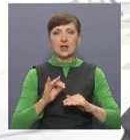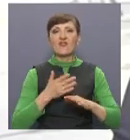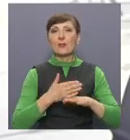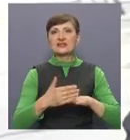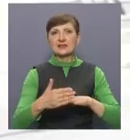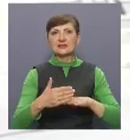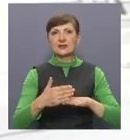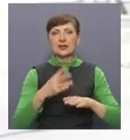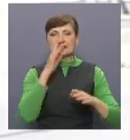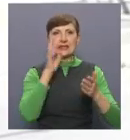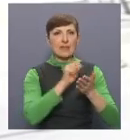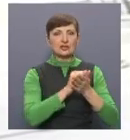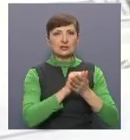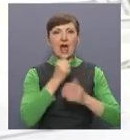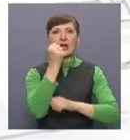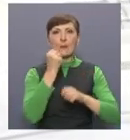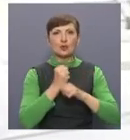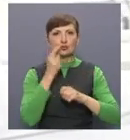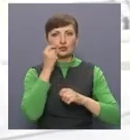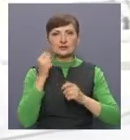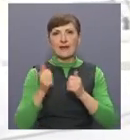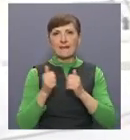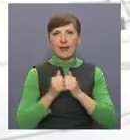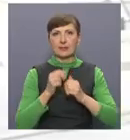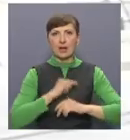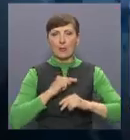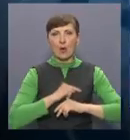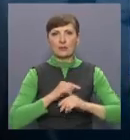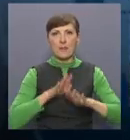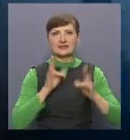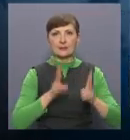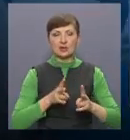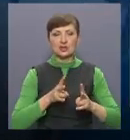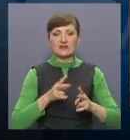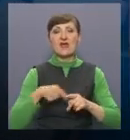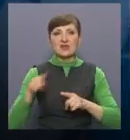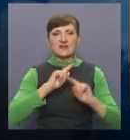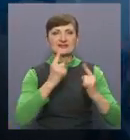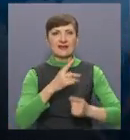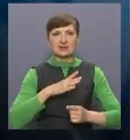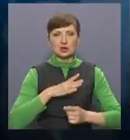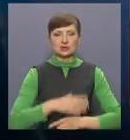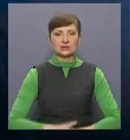впоследствии был замечен рабочими, которые работали недалеко от места происшествия, и ими же задержан.